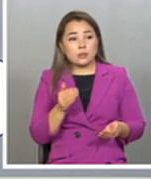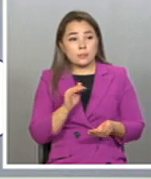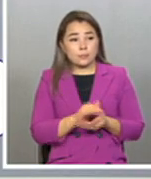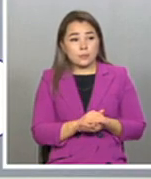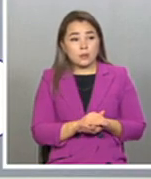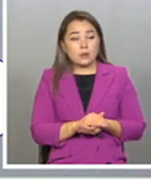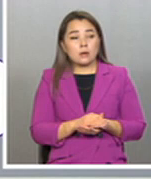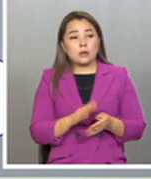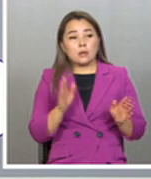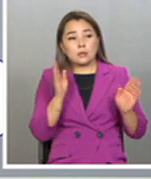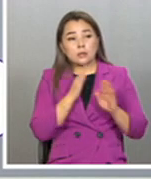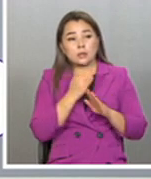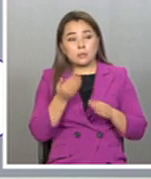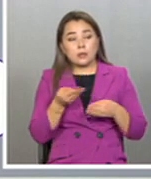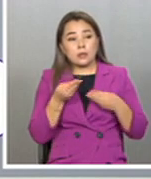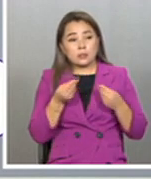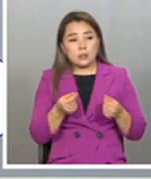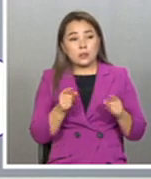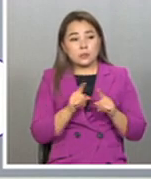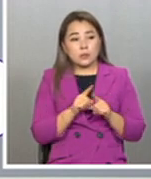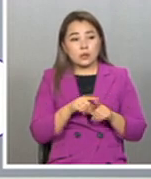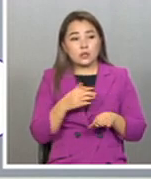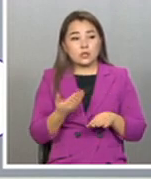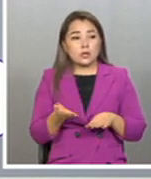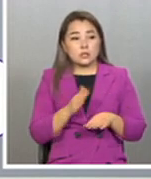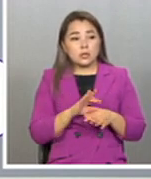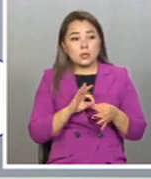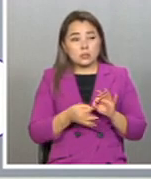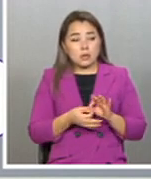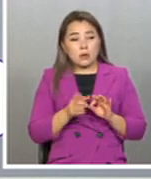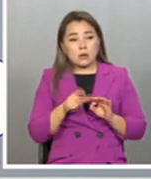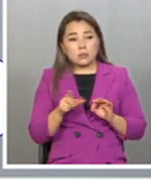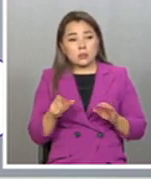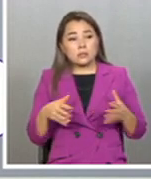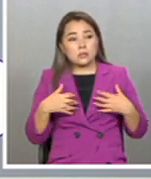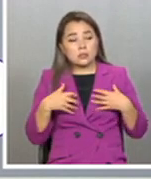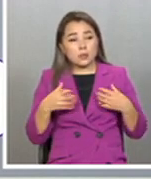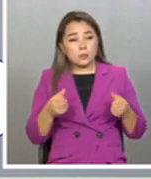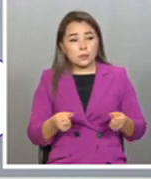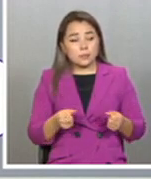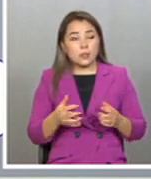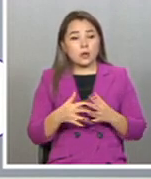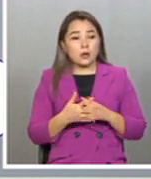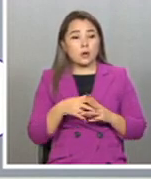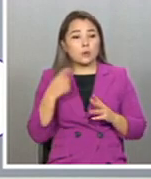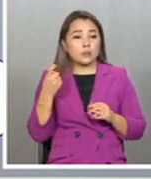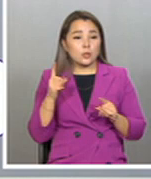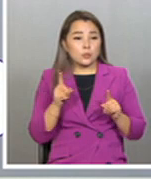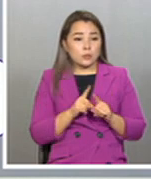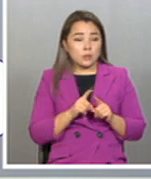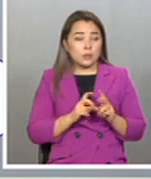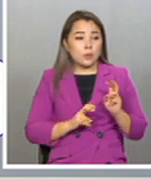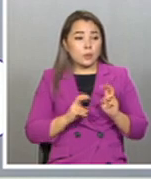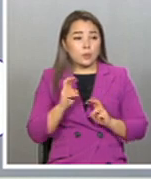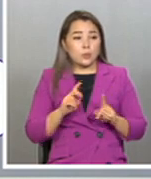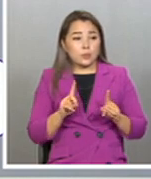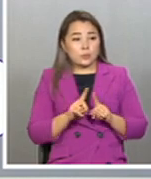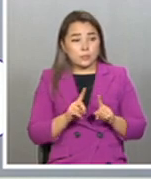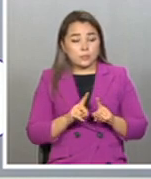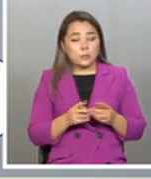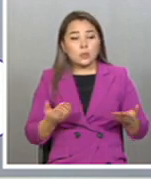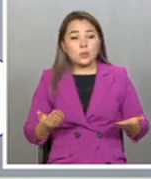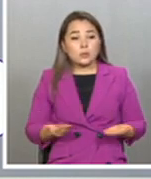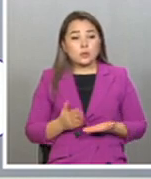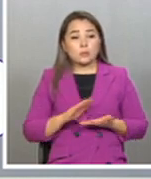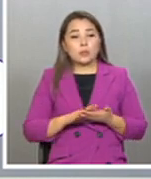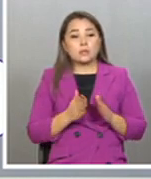әсері жан-жақты салаларға әсер етеді. Адамның денсаулығына болсын, ауыл шаруашылығына болсын, өнеркәсіп болсын, тұрмыстық жағдай,